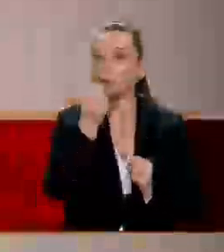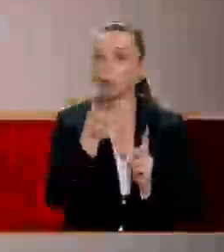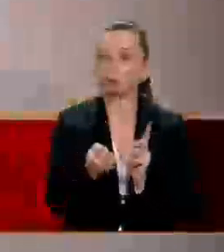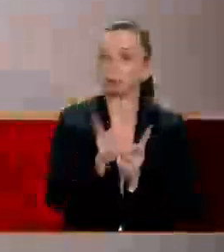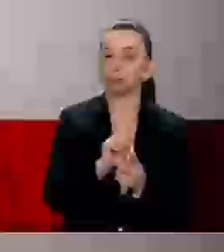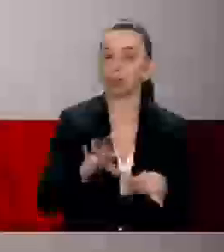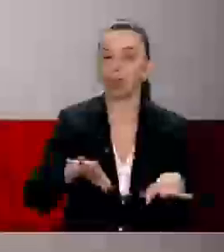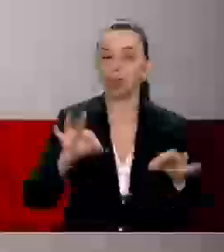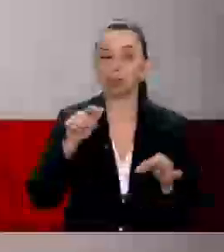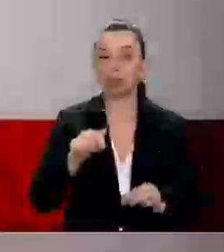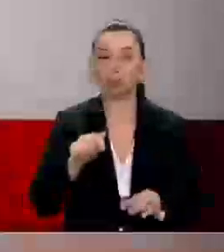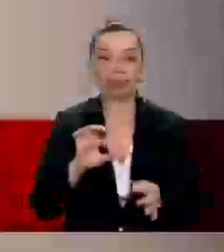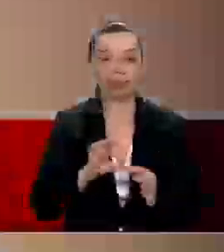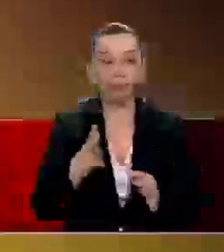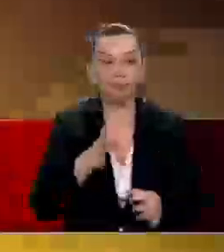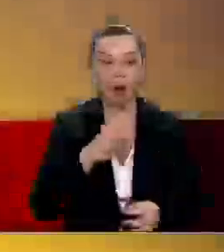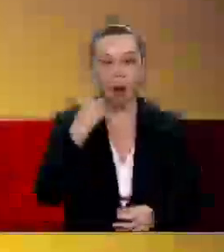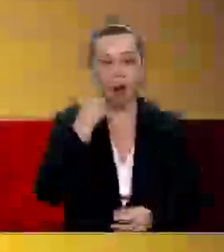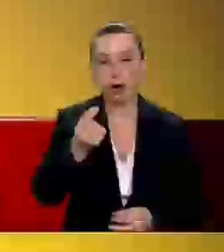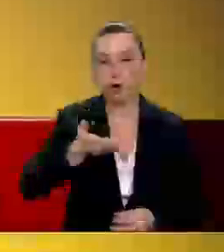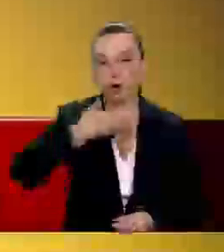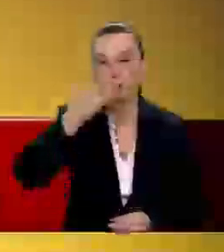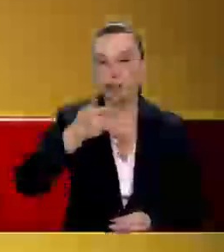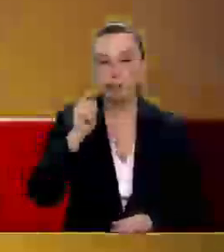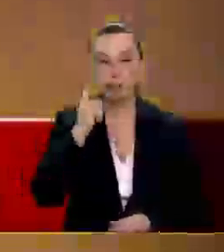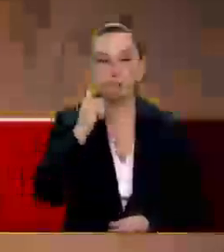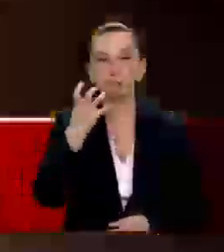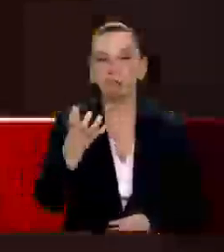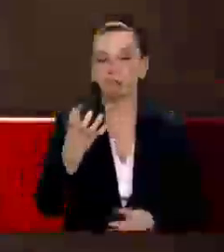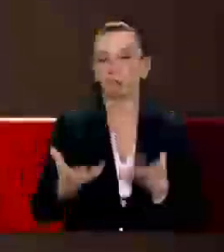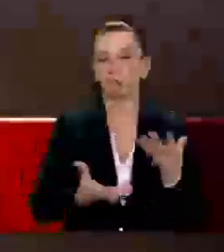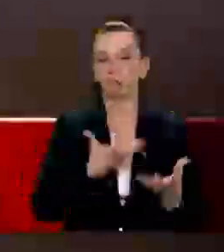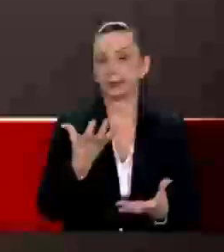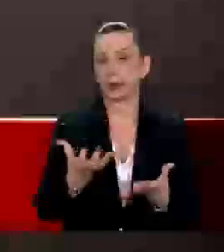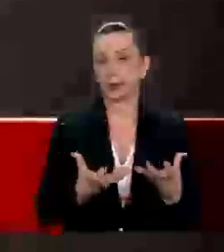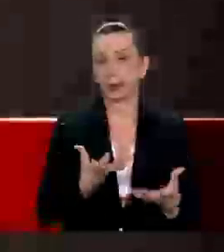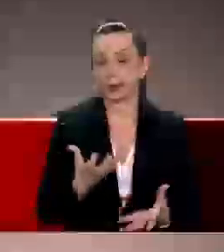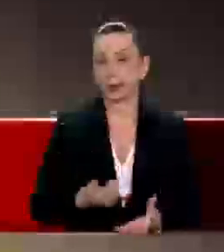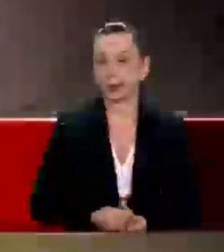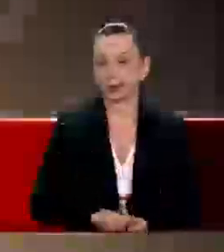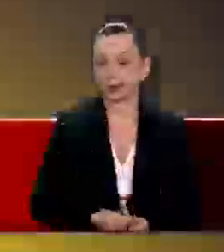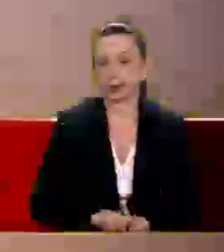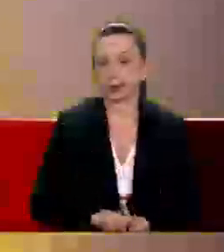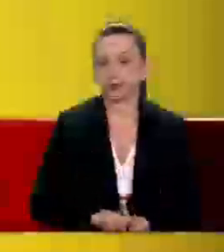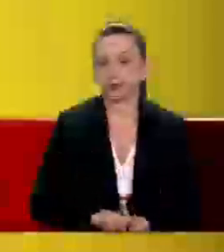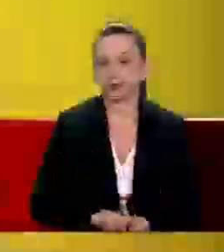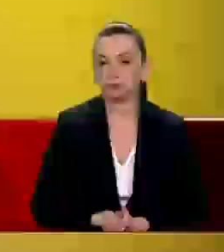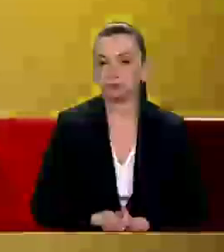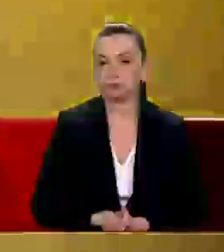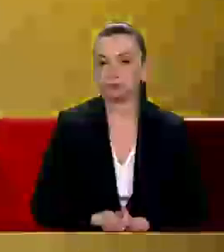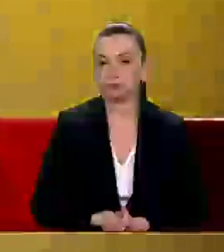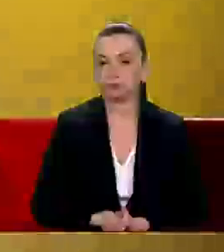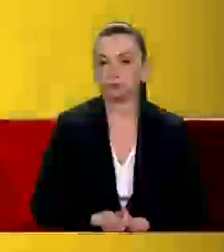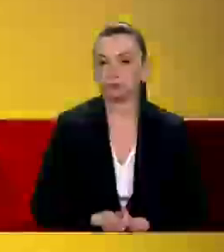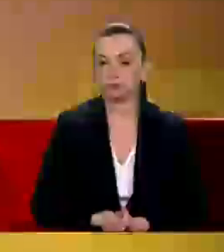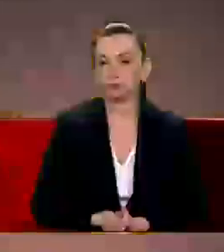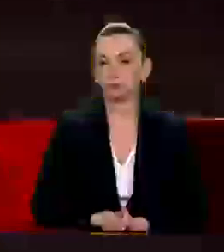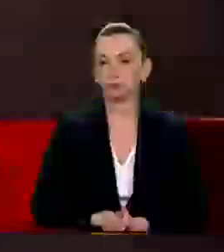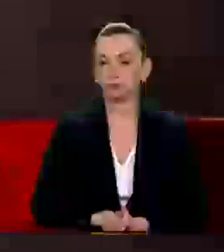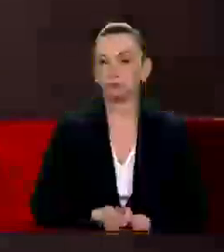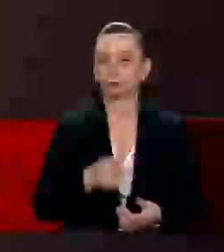bugün yemekte ne var? Mercimek çorbası. Patates yemeği. Patates yemeği. Patates yemeği. Hadi hadi, daha çok var